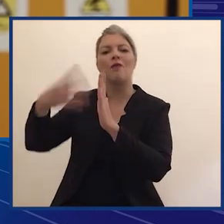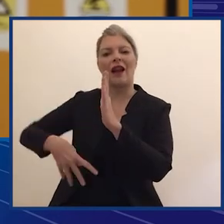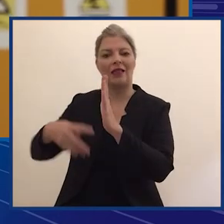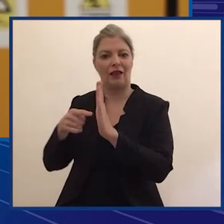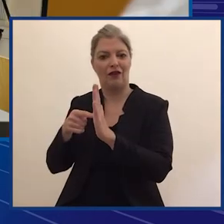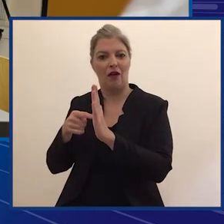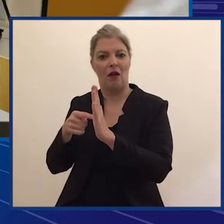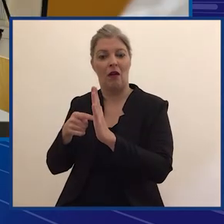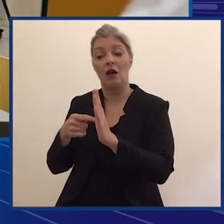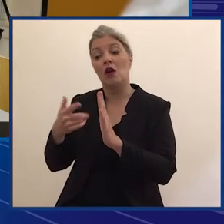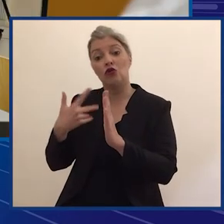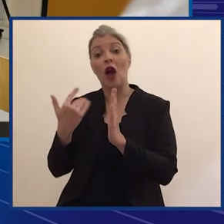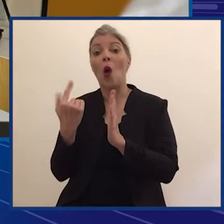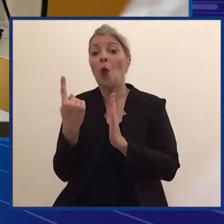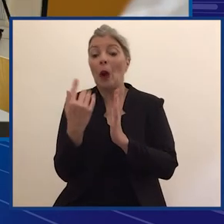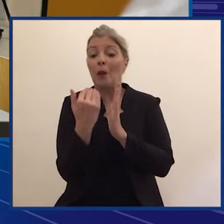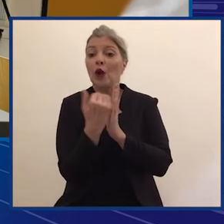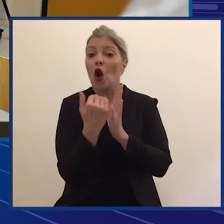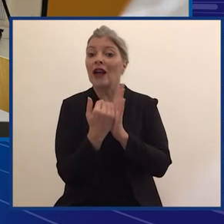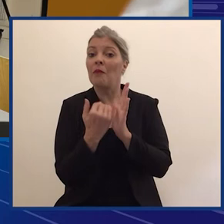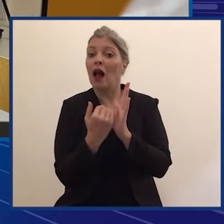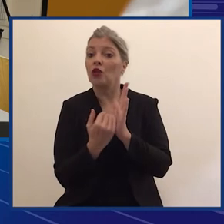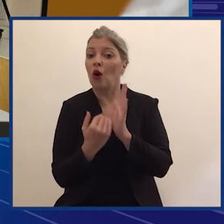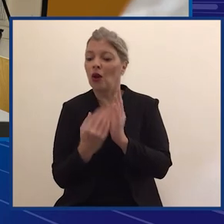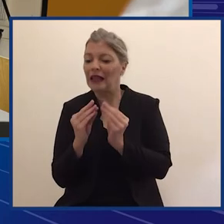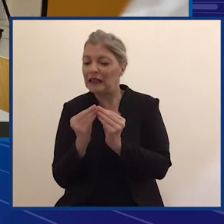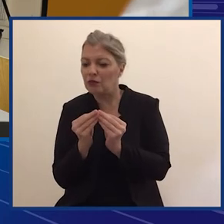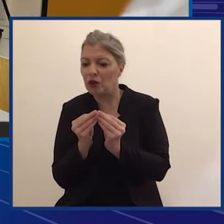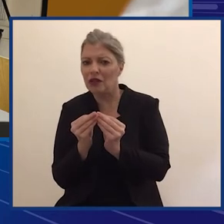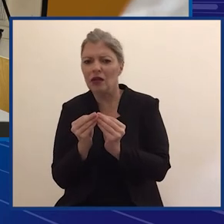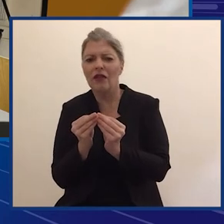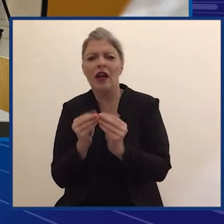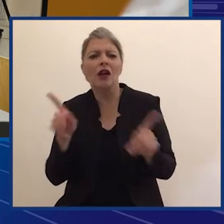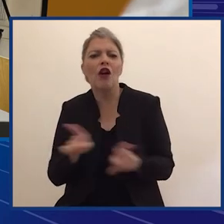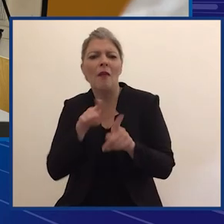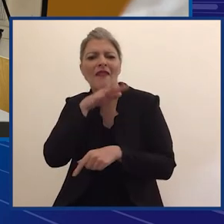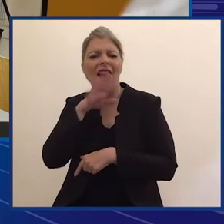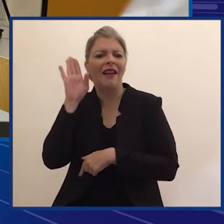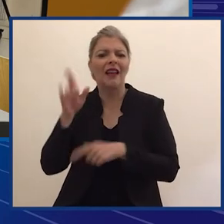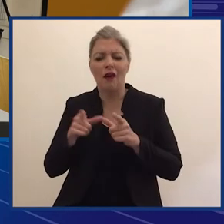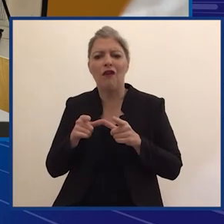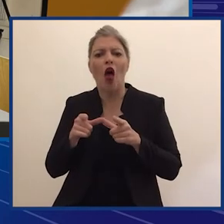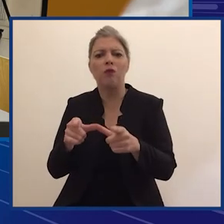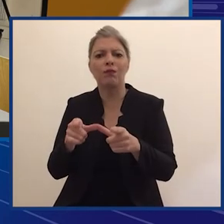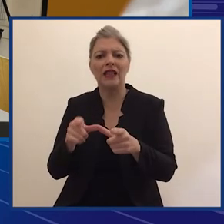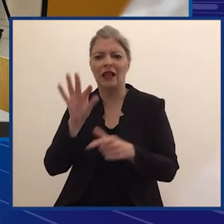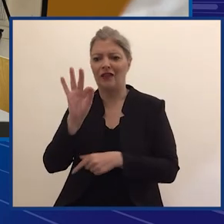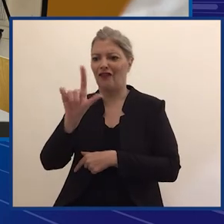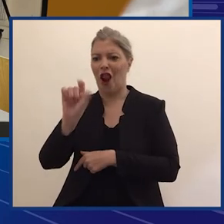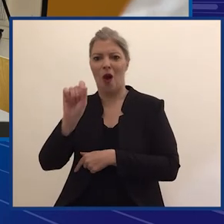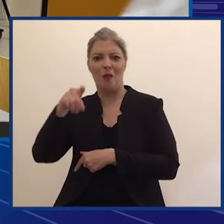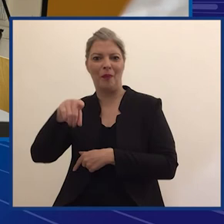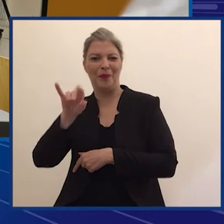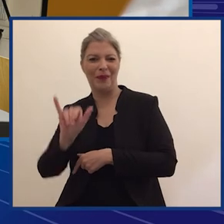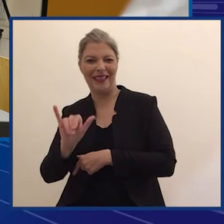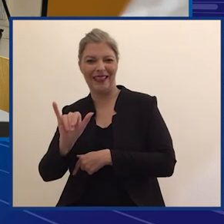esiste questo dispositivo che è analogo al lettore di floppy disk, soltanto che anziché mettere dentro un supporto floppy